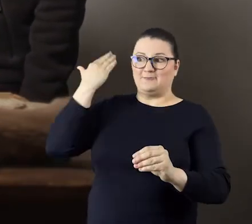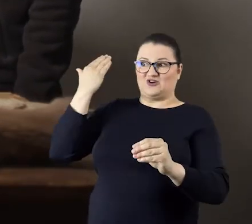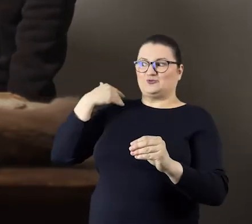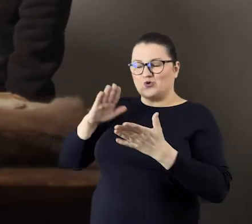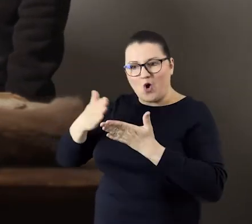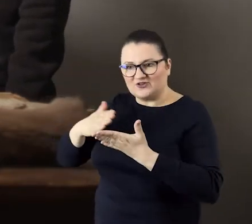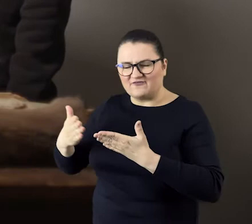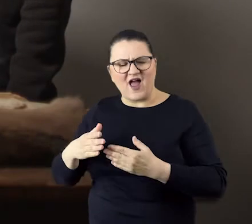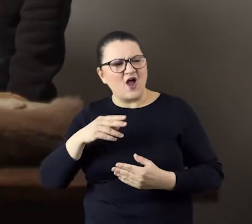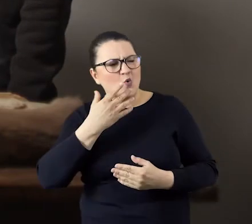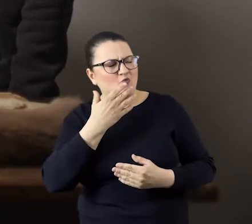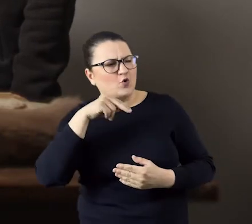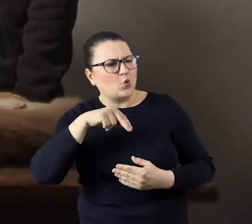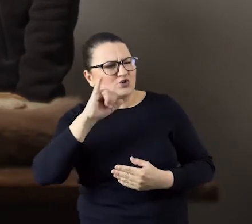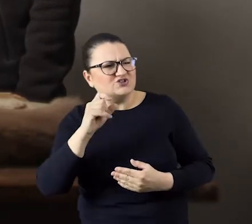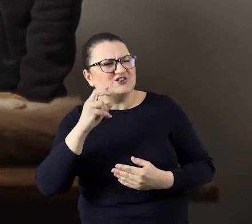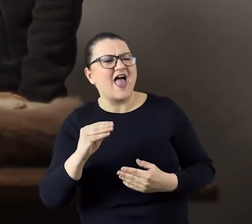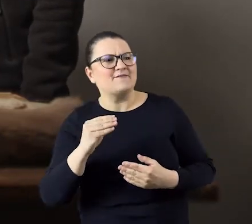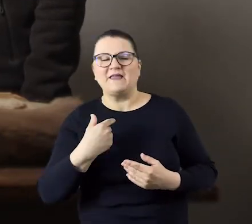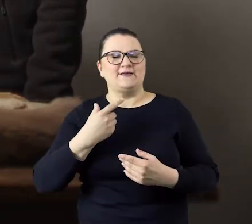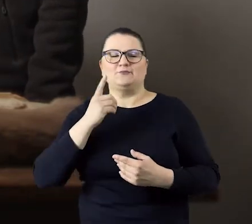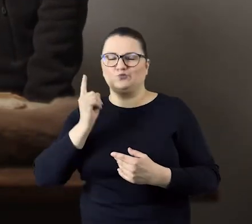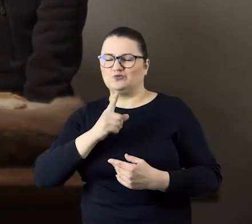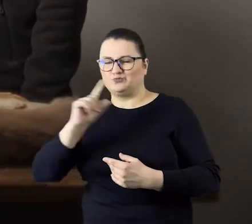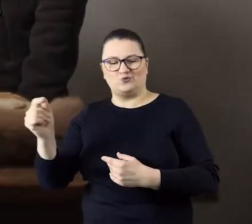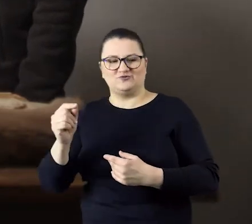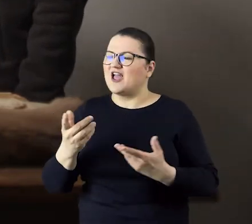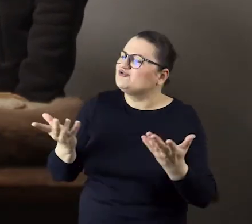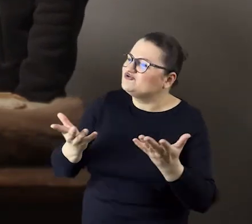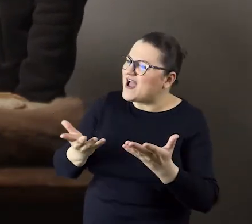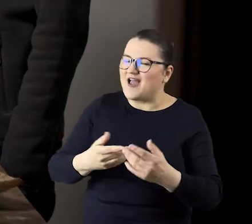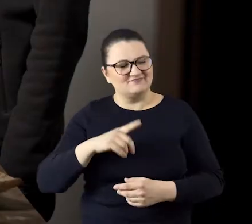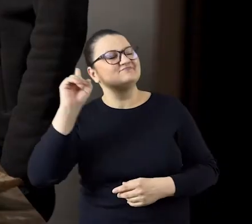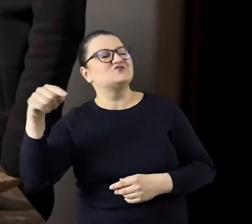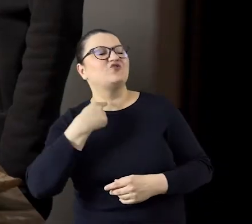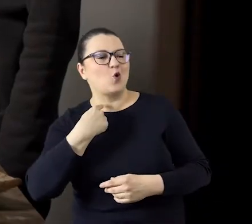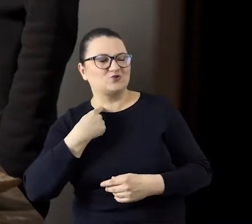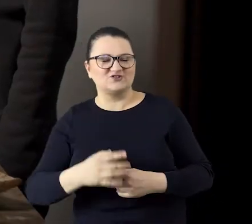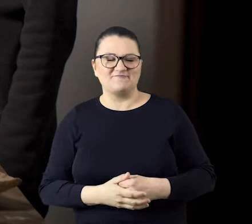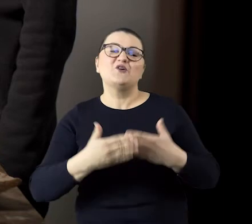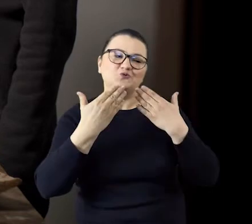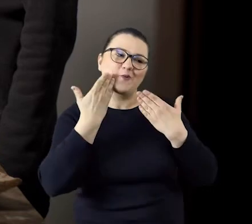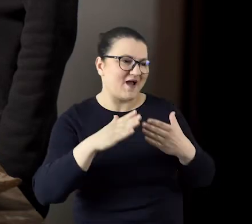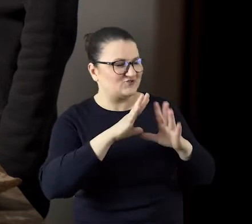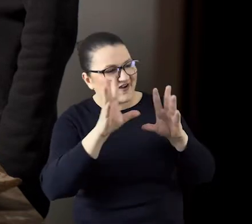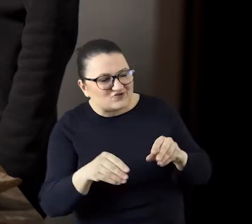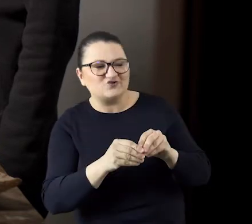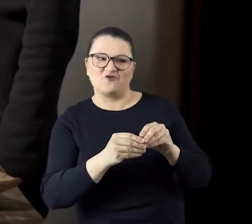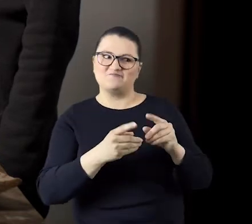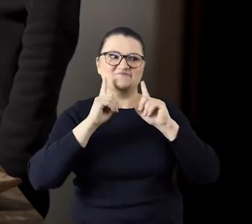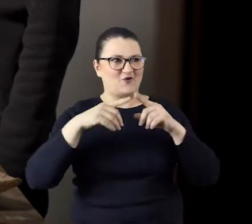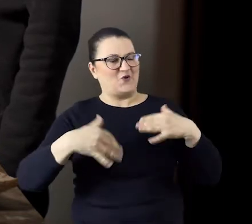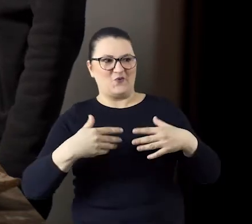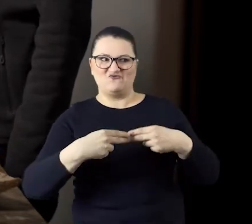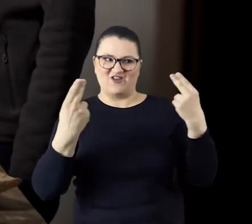znaleźć swoje ujście. Ujście? Ujście? Muszę lecieć. Gdzie? Do Świnoujścia. Dziękuję bardzo za